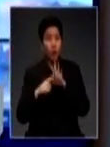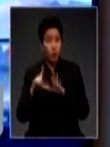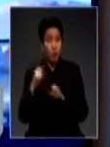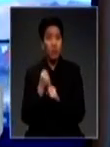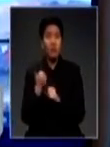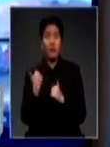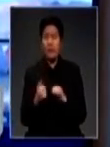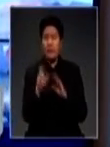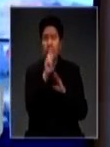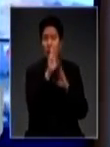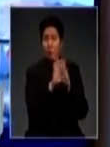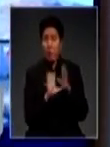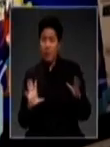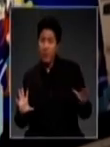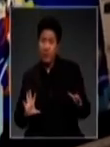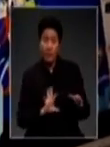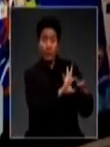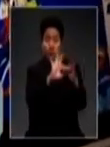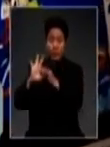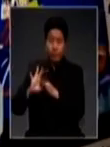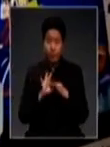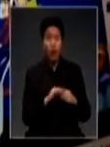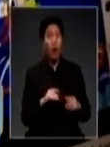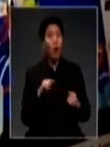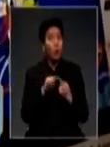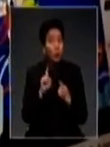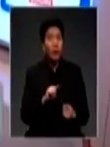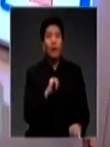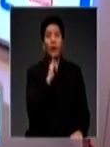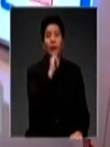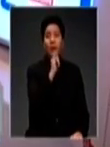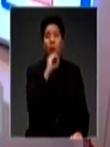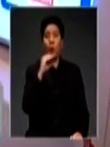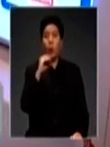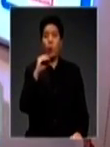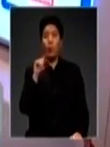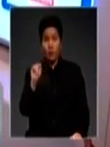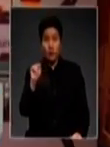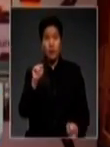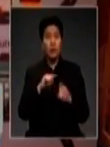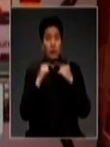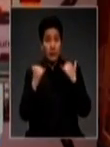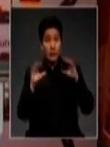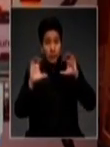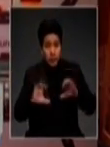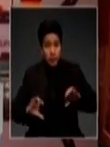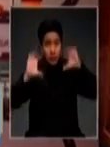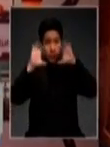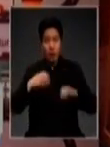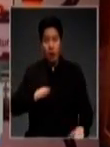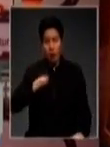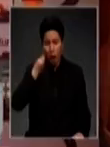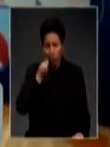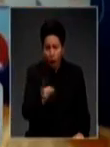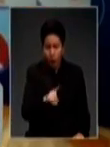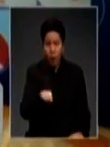ต่อกันหมดโดย IoT Internet of Things ใช่ไหมคะแล้วในส่วนของเป้าหมายของทางรัฐบาลเองที่อยากจะให้ภูเก็ตเป็นส